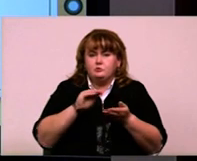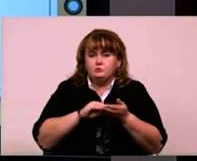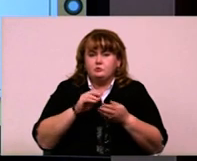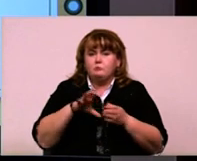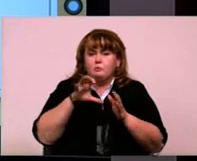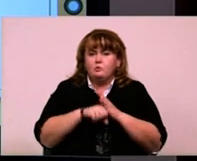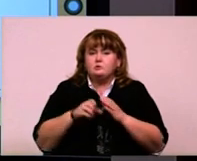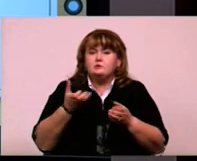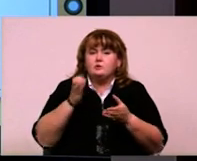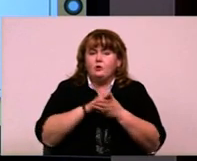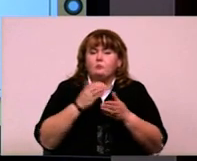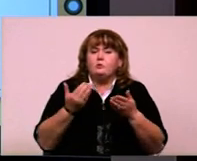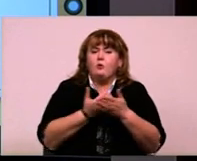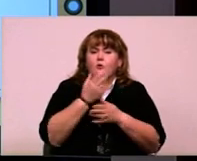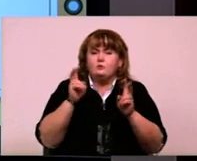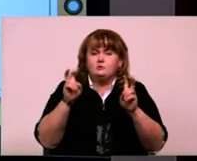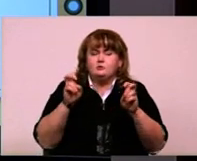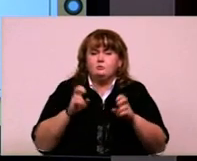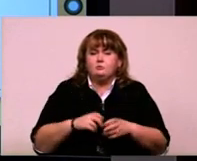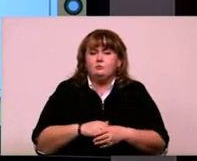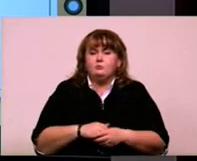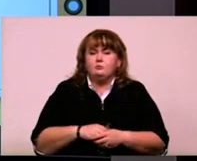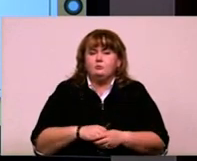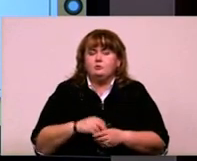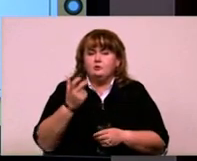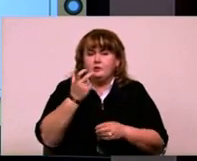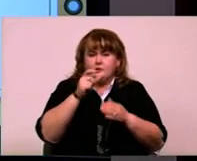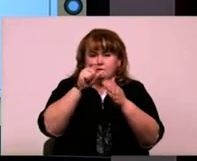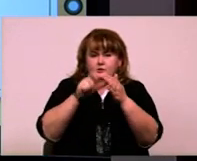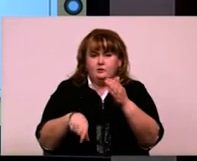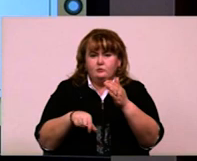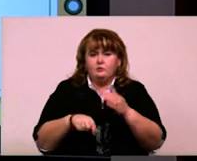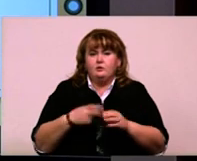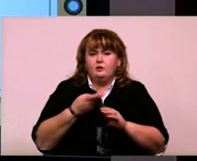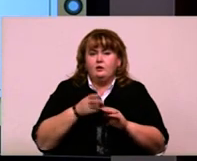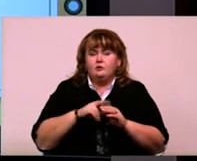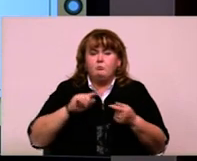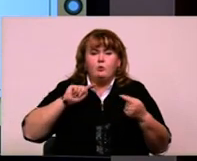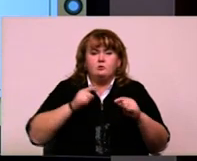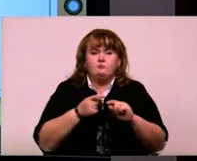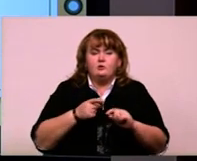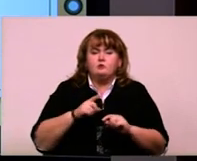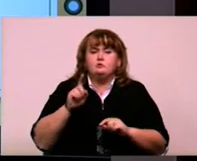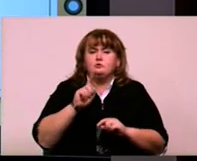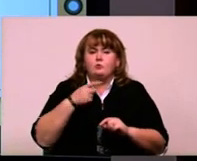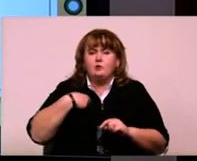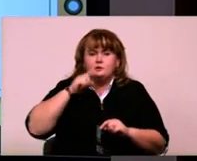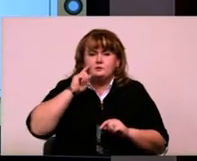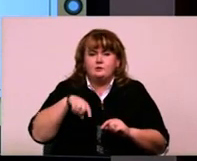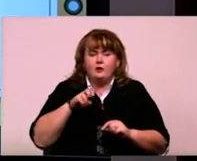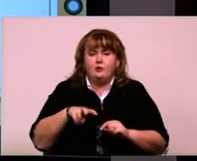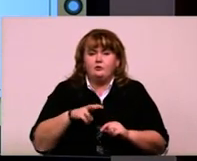после знакомства с новой темой. Третью колонку. Это противоречит тому, что я знал.